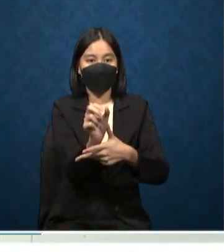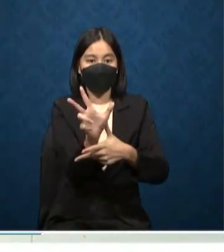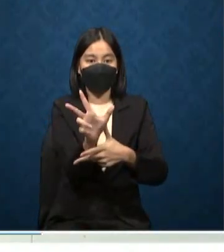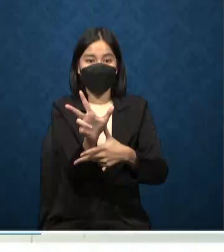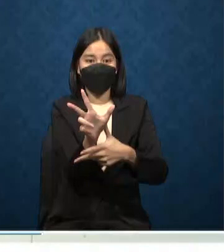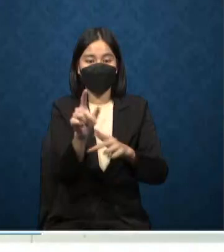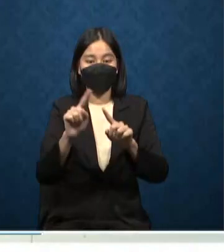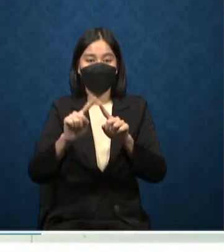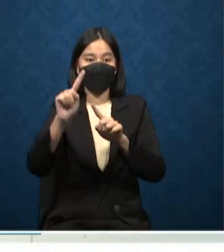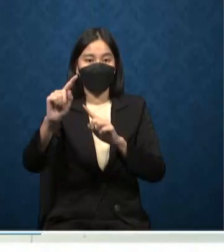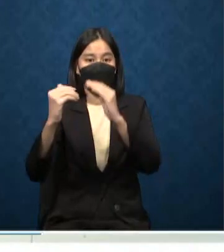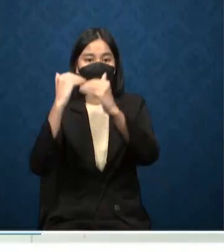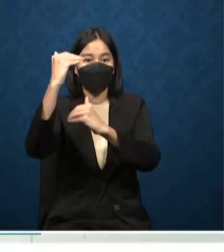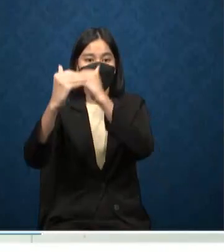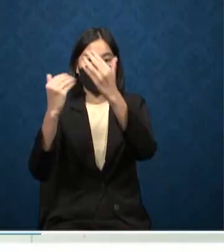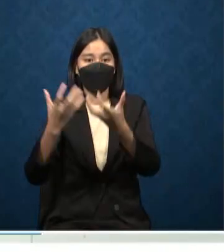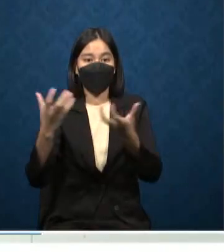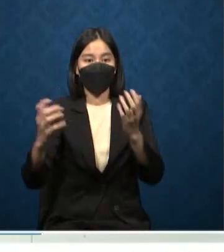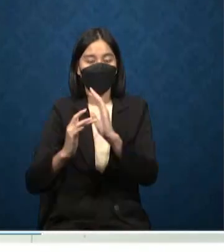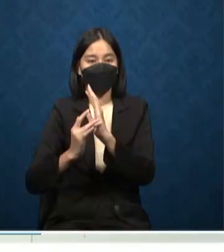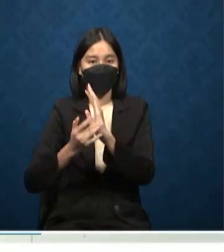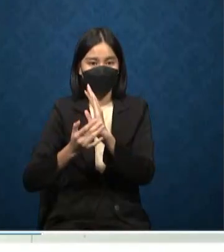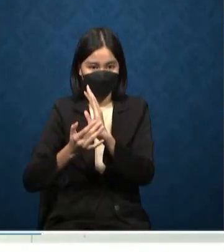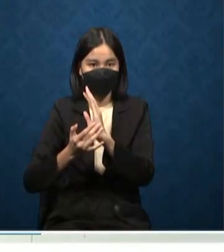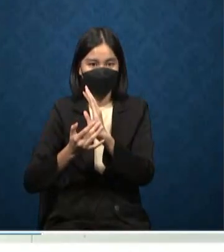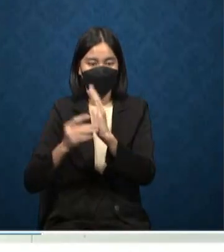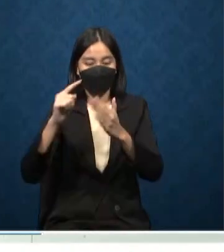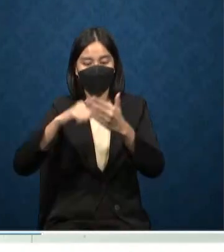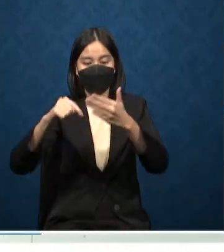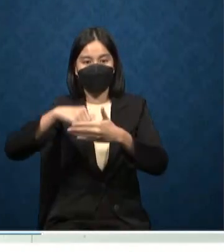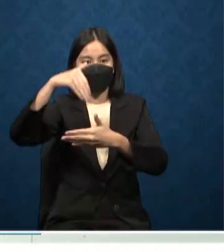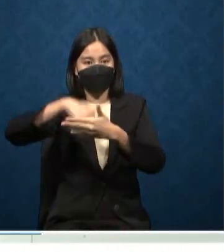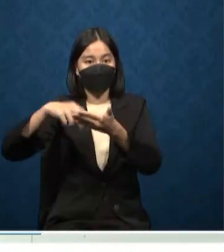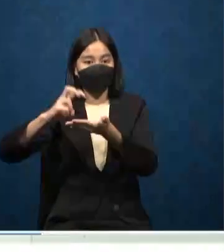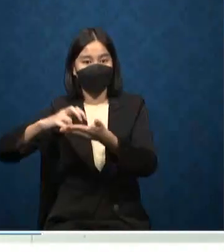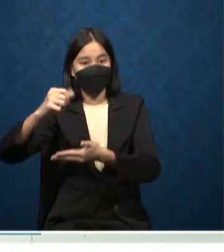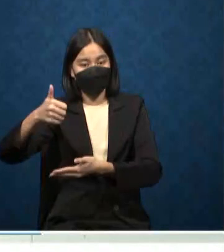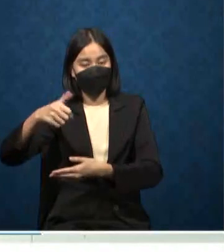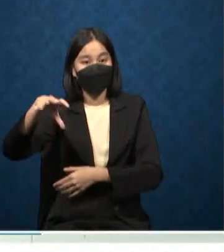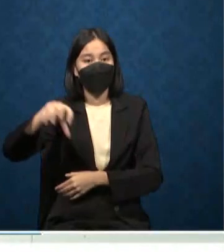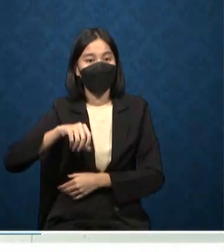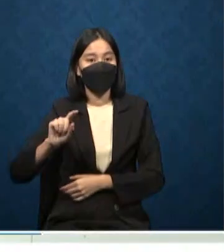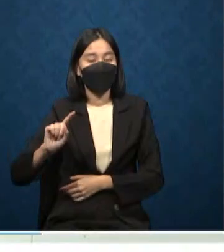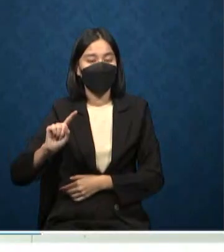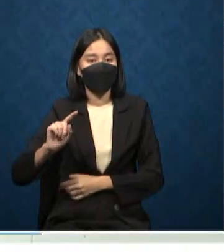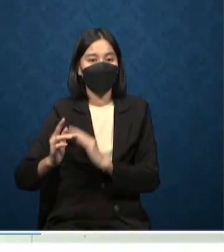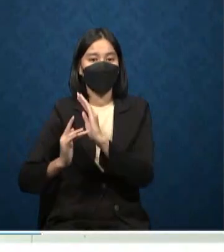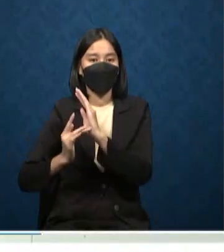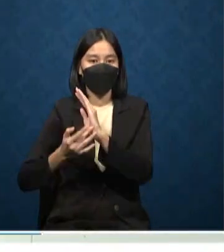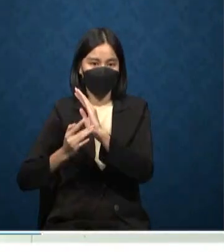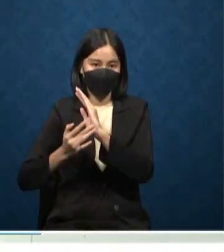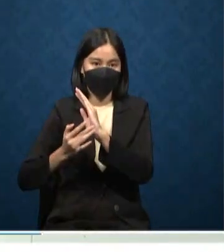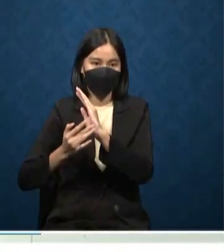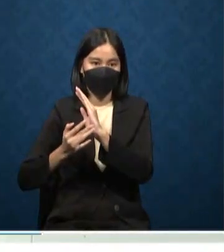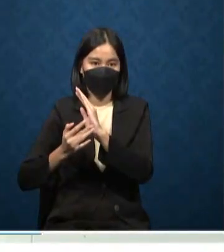การพัฒนาเครื่องมือและเทคโนโลยีรองรับการเลือกตั้งโดยเน้นการนำเทคโนโลยีมา